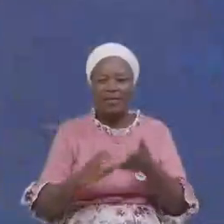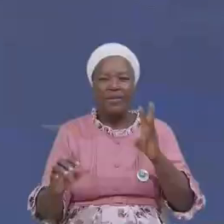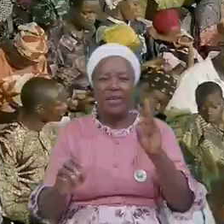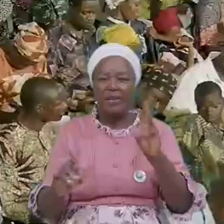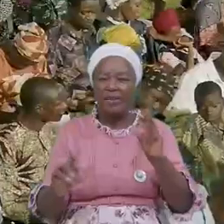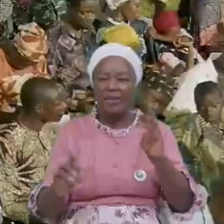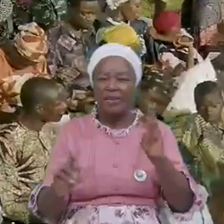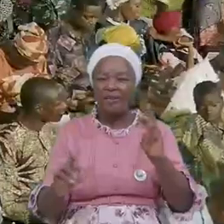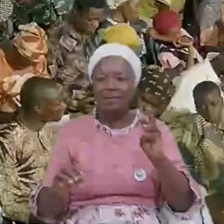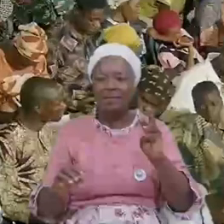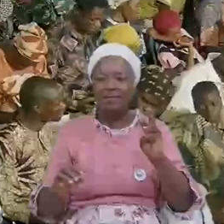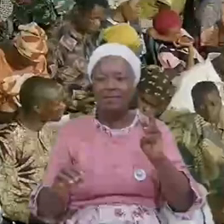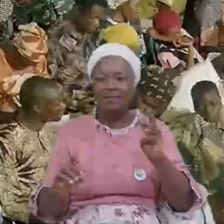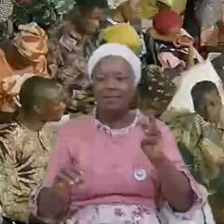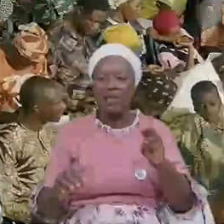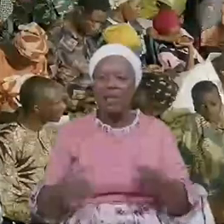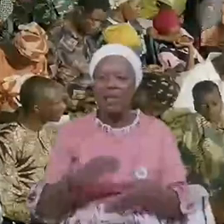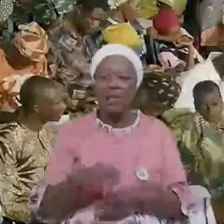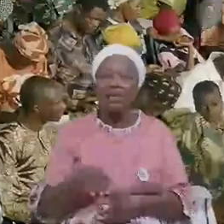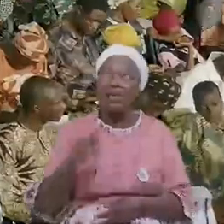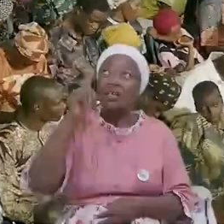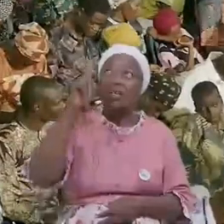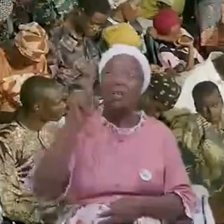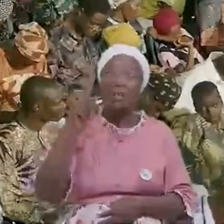Verset 17. Je le nourrirai